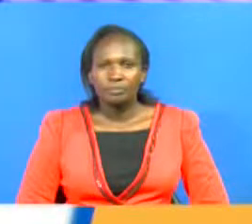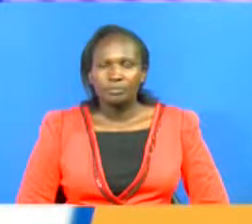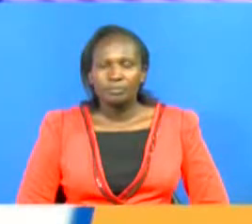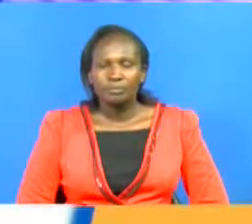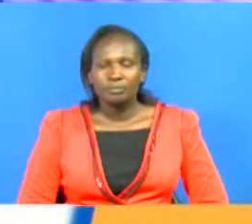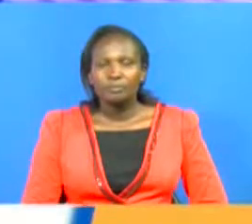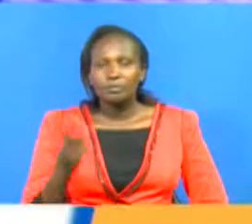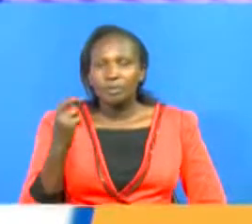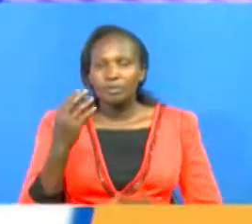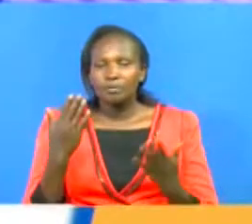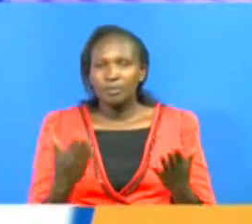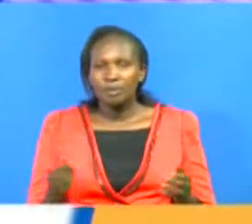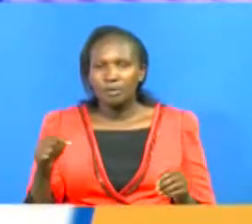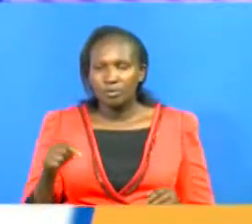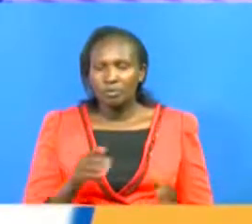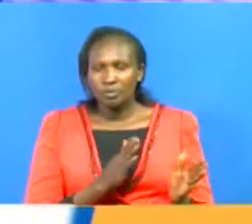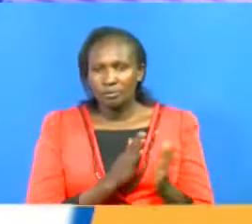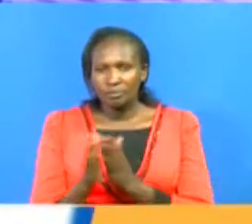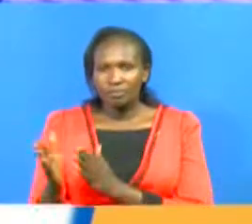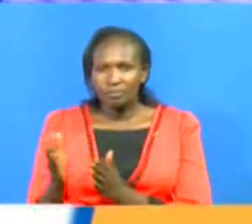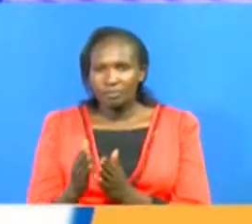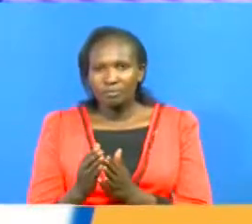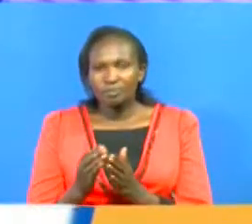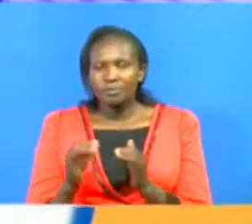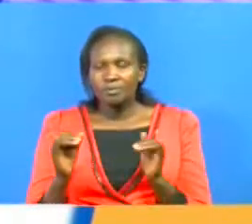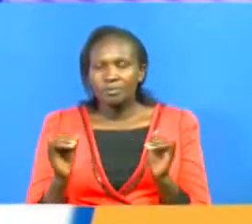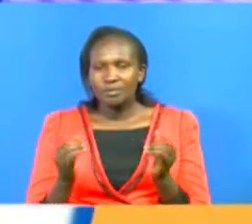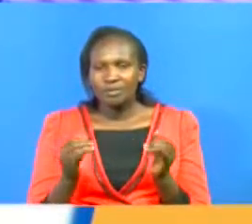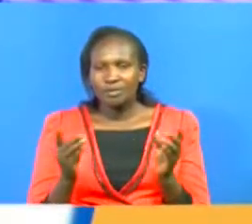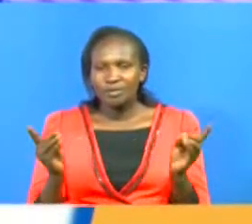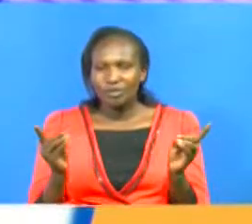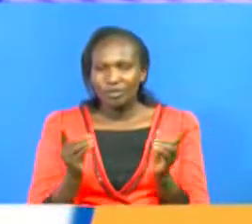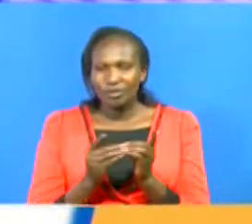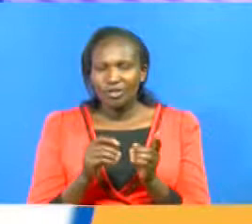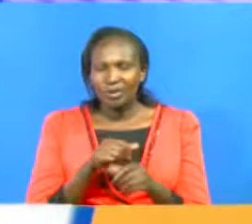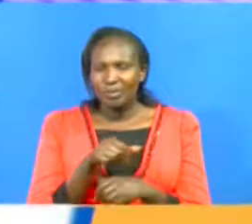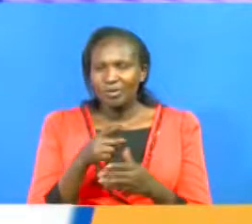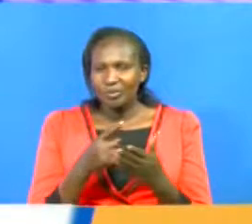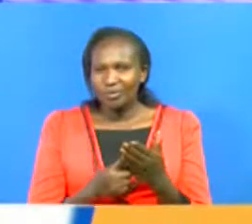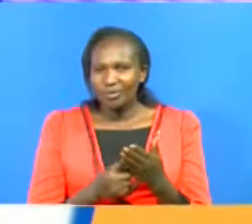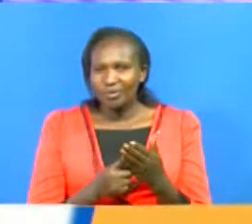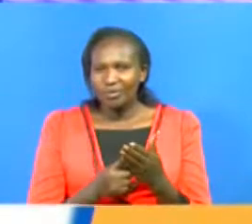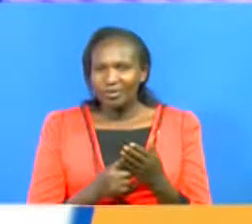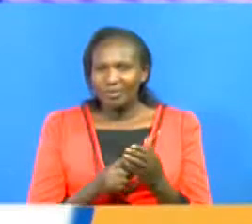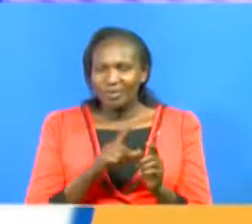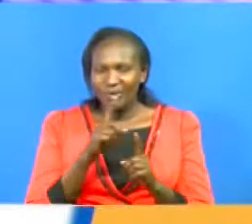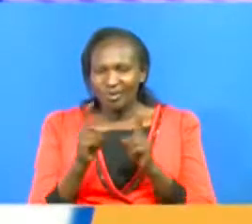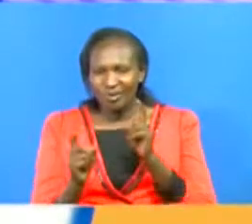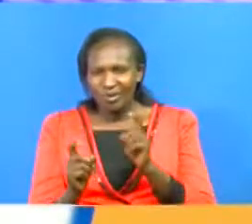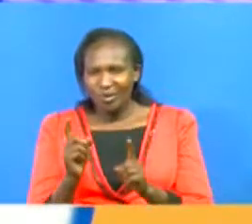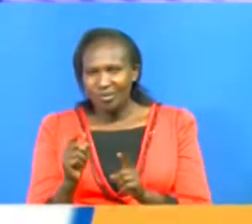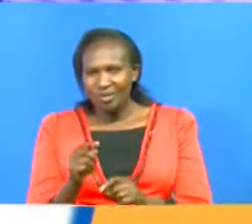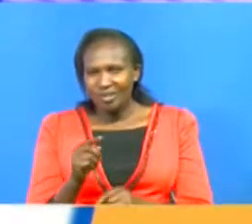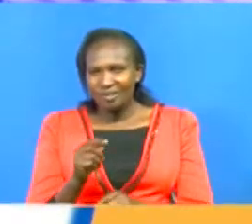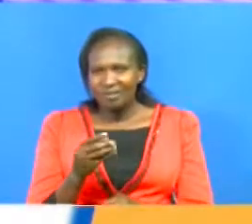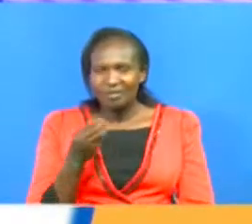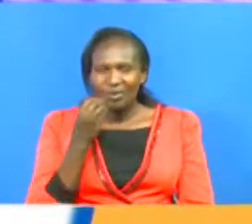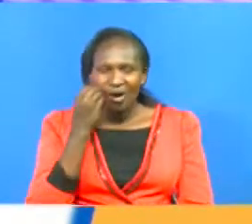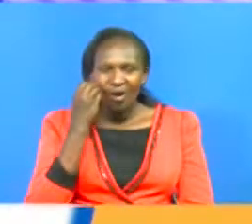Na mtazamaji, leo tumekuandalia makala mengine mafupi kuhusiana na teketeke mitaani,